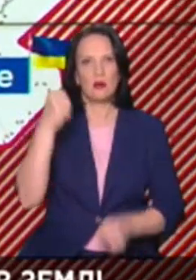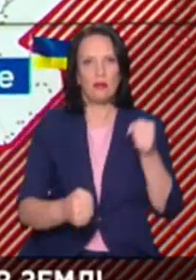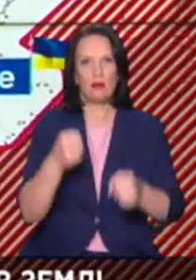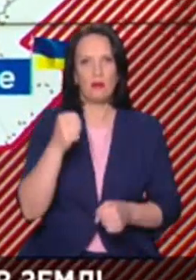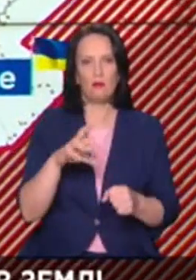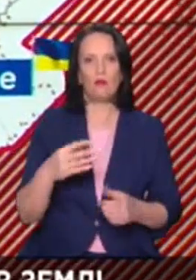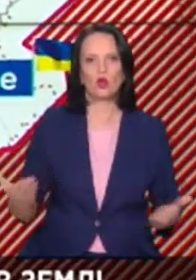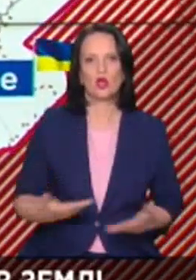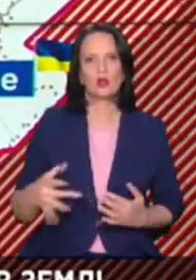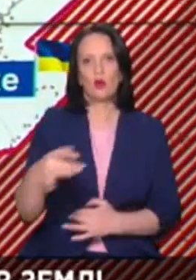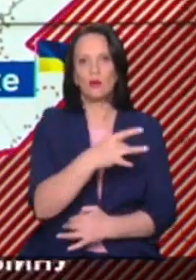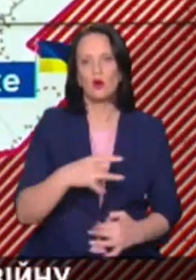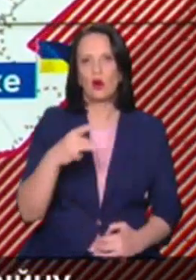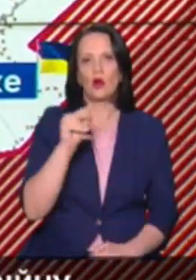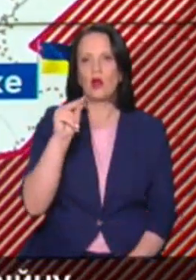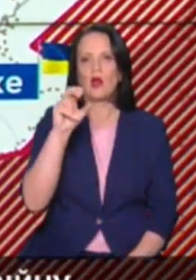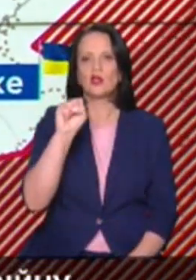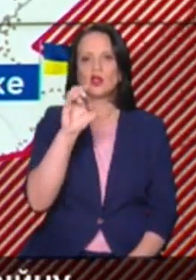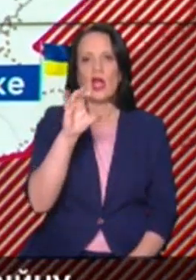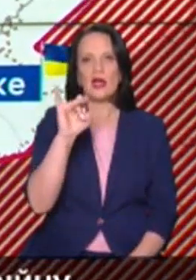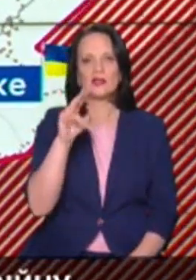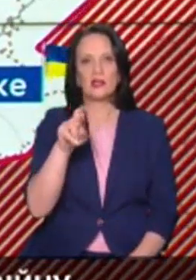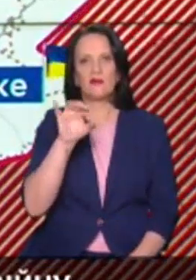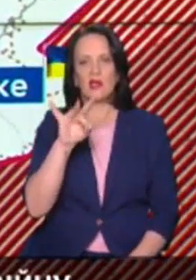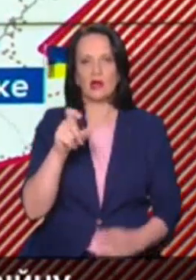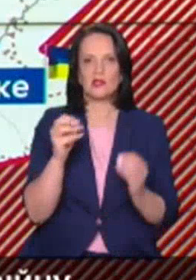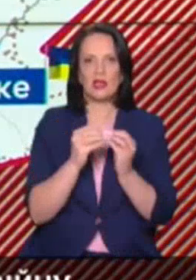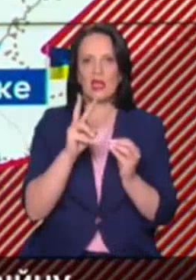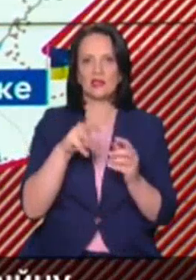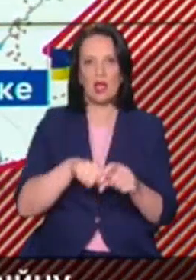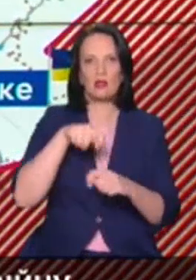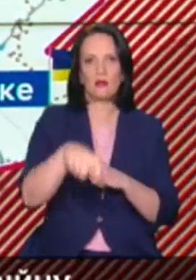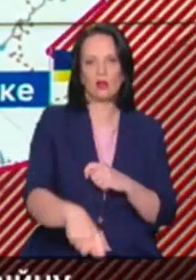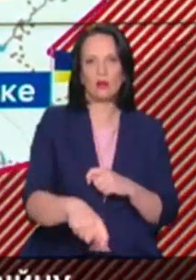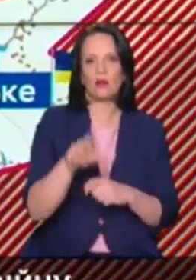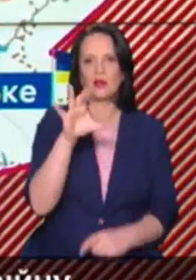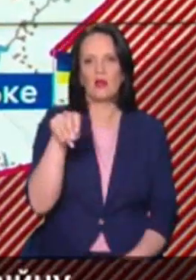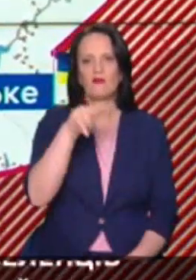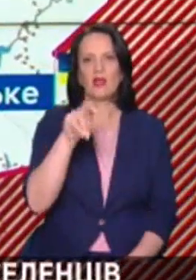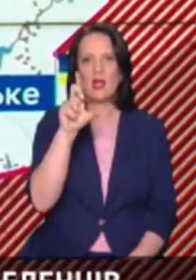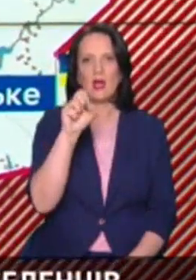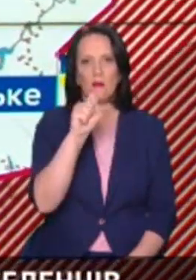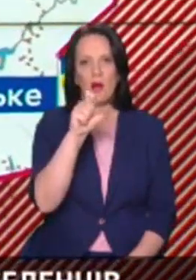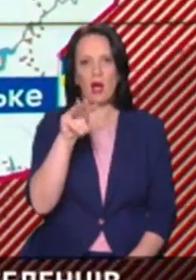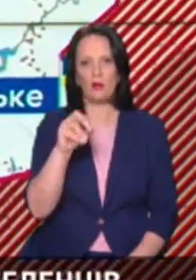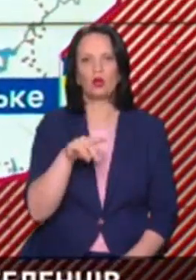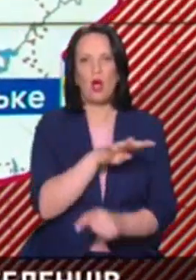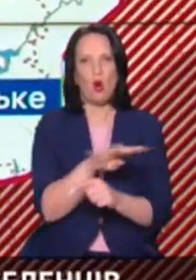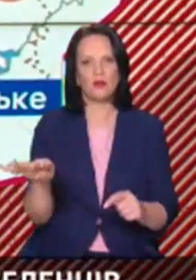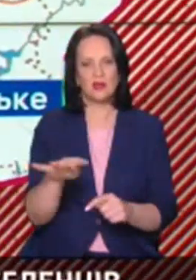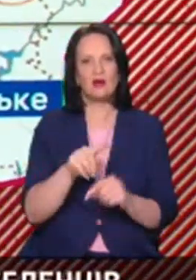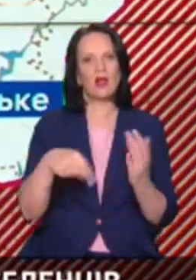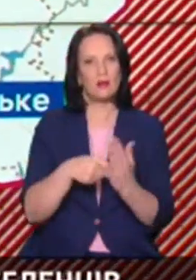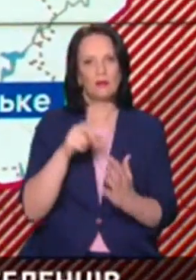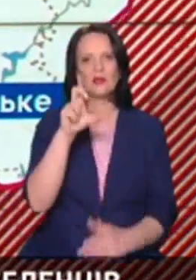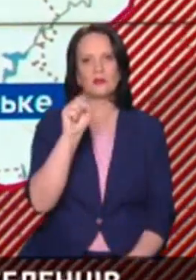житловому району Часів-Яр, що за 10 кілометрів безпосередньо від Бахмута. Обстріляли і саме місто Бахмут